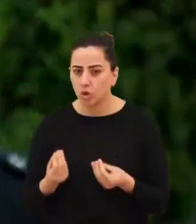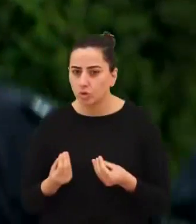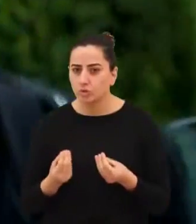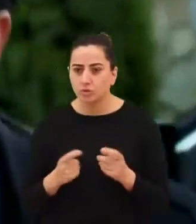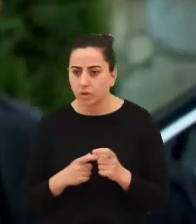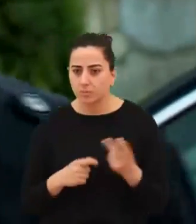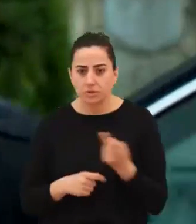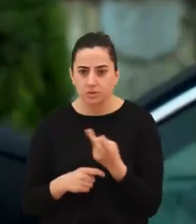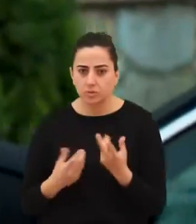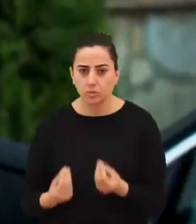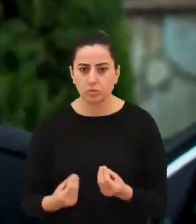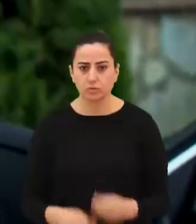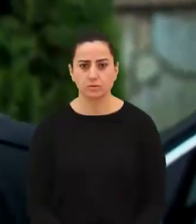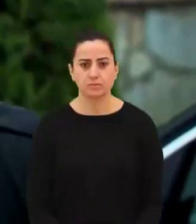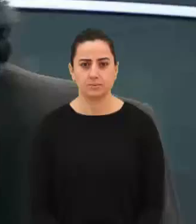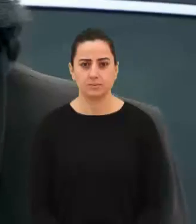Şükrü efendi?